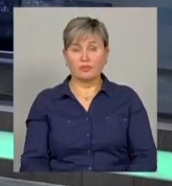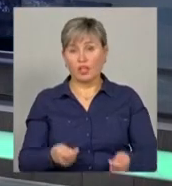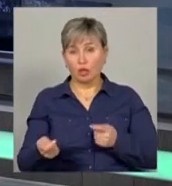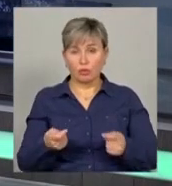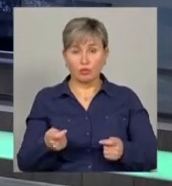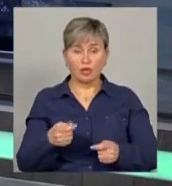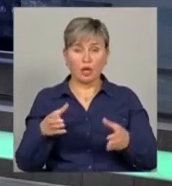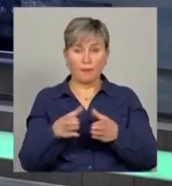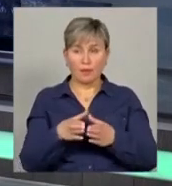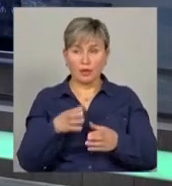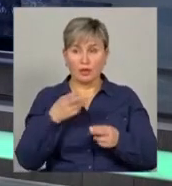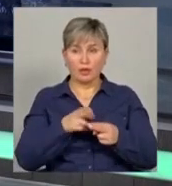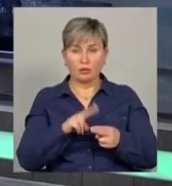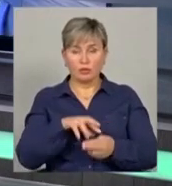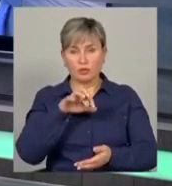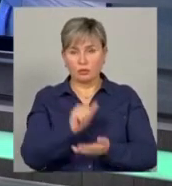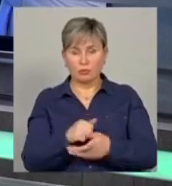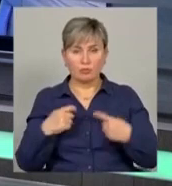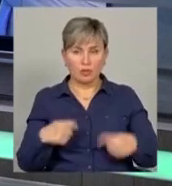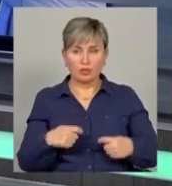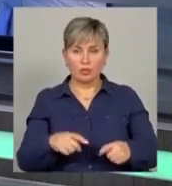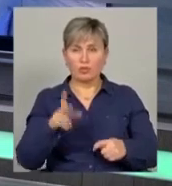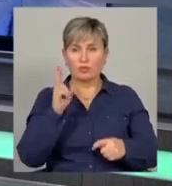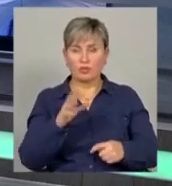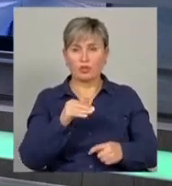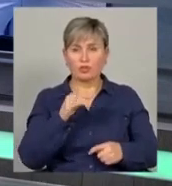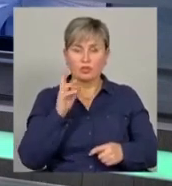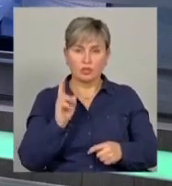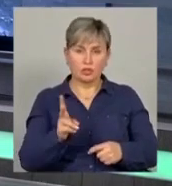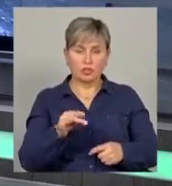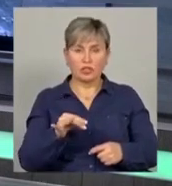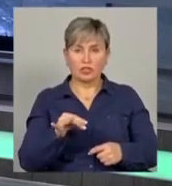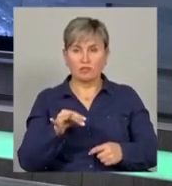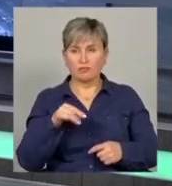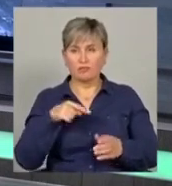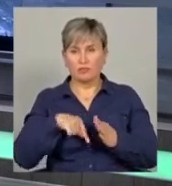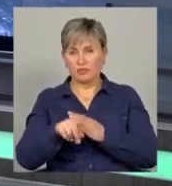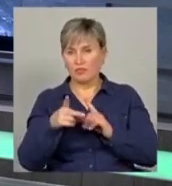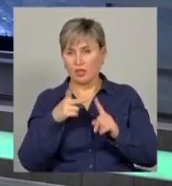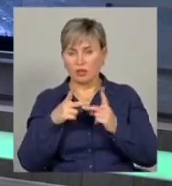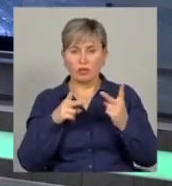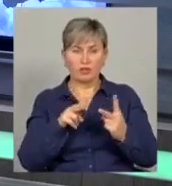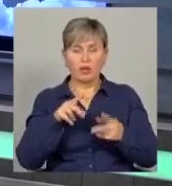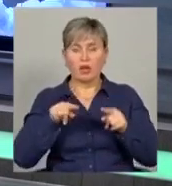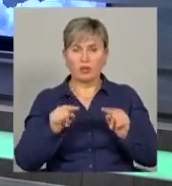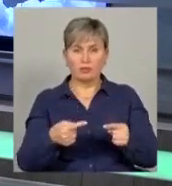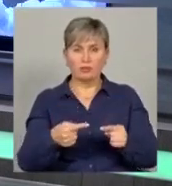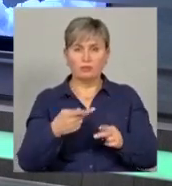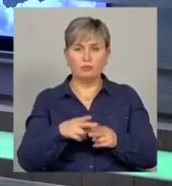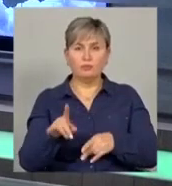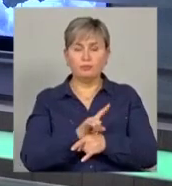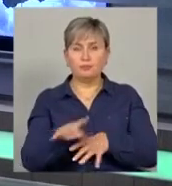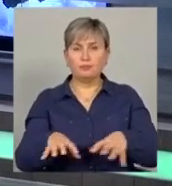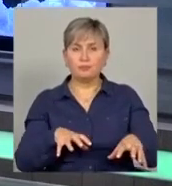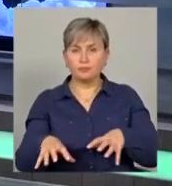Руководителей компаний, которые занимались продажей квартир в ЖК «Ушконер» и «Весновка», арестовали в Алматы. Им инкриминируют